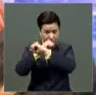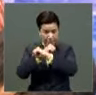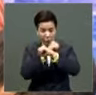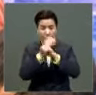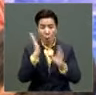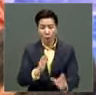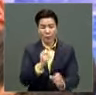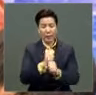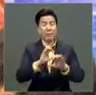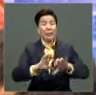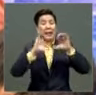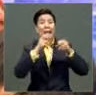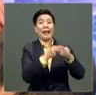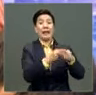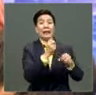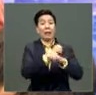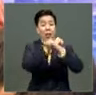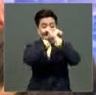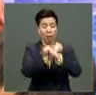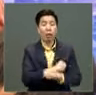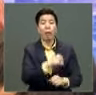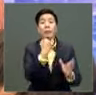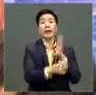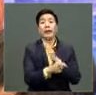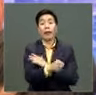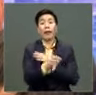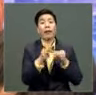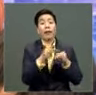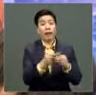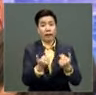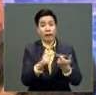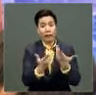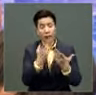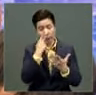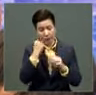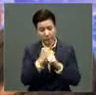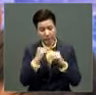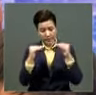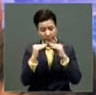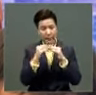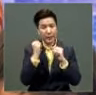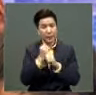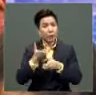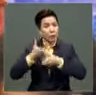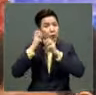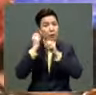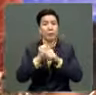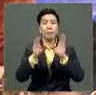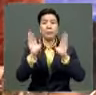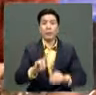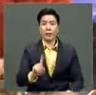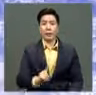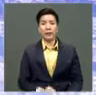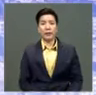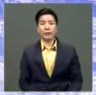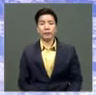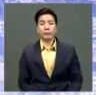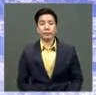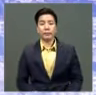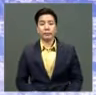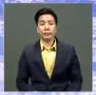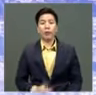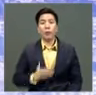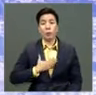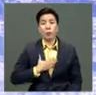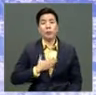าที่รัฐเองเนี่ยกาดตกเสียเองเนี่ยตอนนี้เราจะมีวิธีการหรือว่าจะมีการทบทวนสิทธิ์อย่างไรฮะ ครับก็ผมเองก็เ